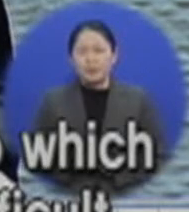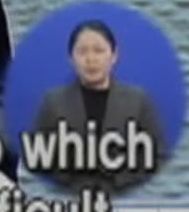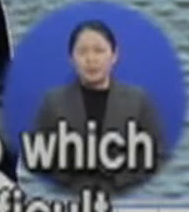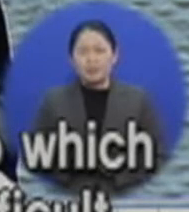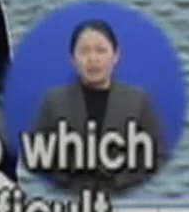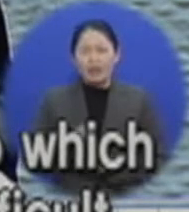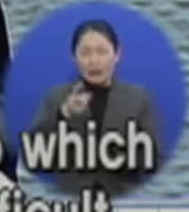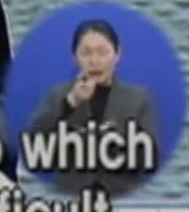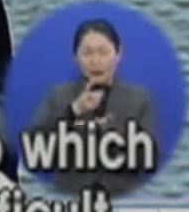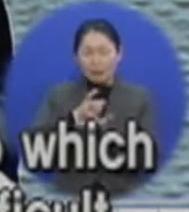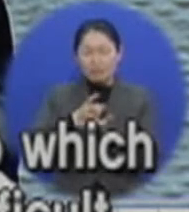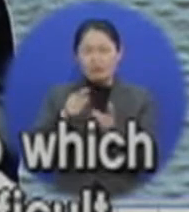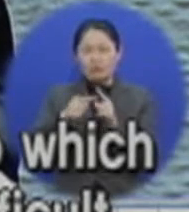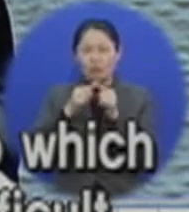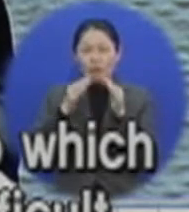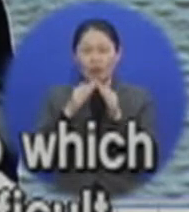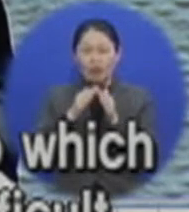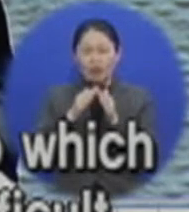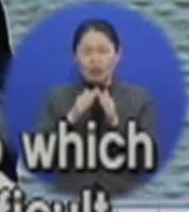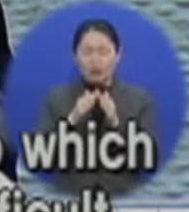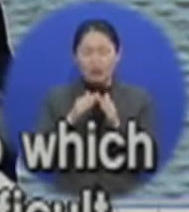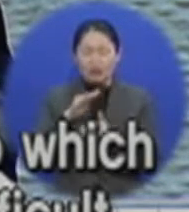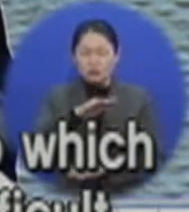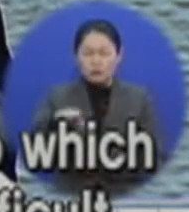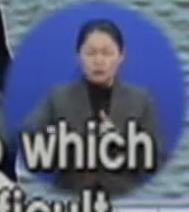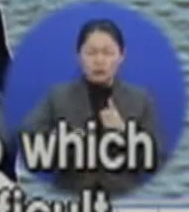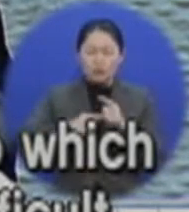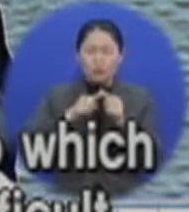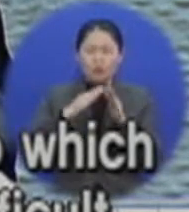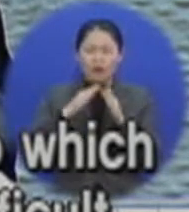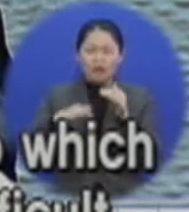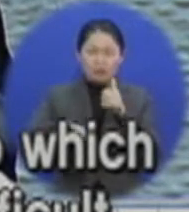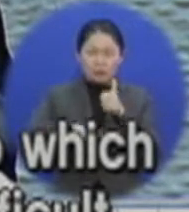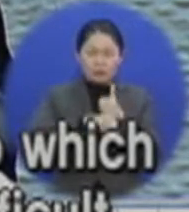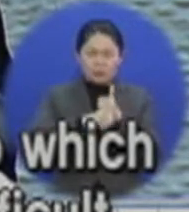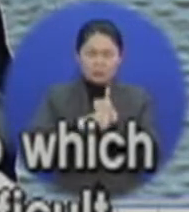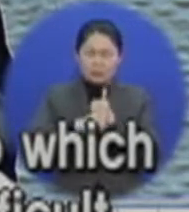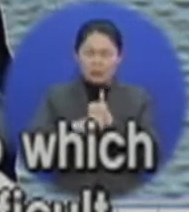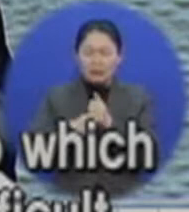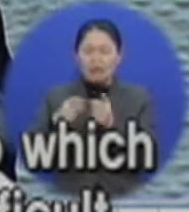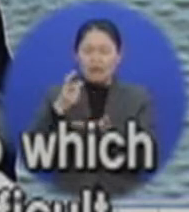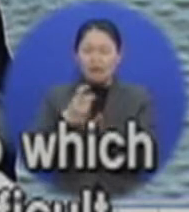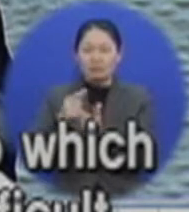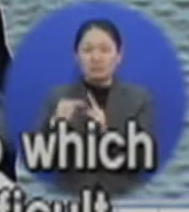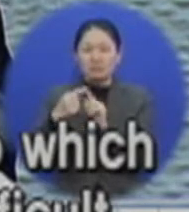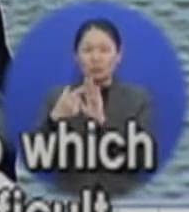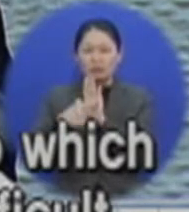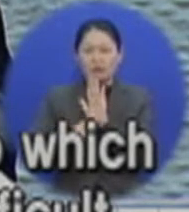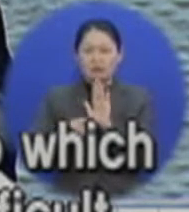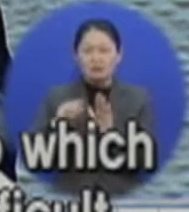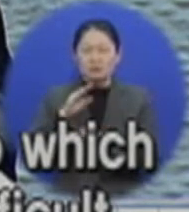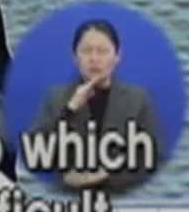감리교 에 저희 교회가 소속되어 있는 감리교회가 지금 정말 많이 어렵습니다